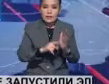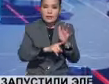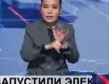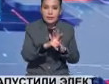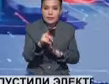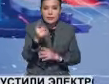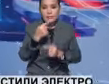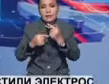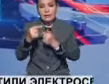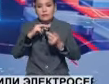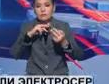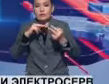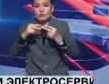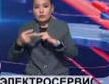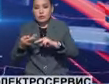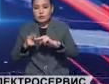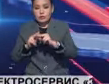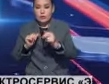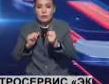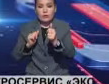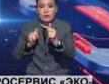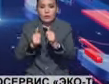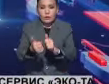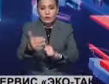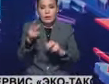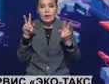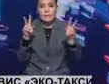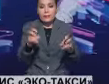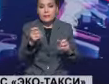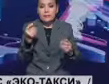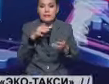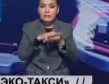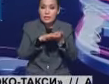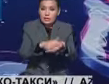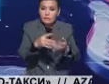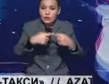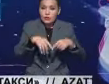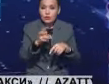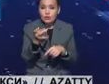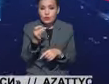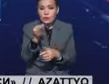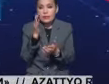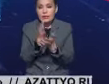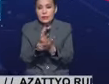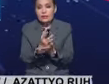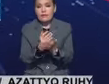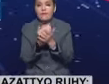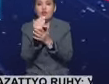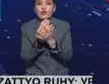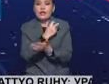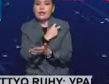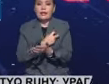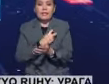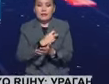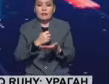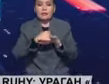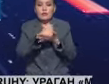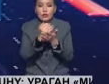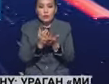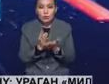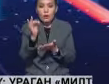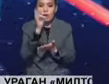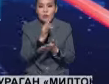начинает переоцениваться вслед за этой акцией. Упомянутые в заявлении структурной ноты являются высокорискованным инструментом, о